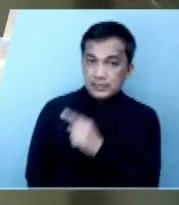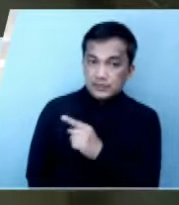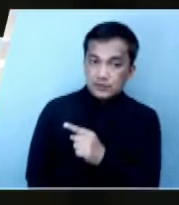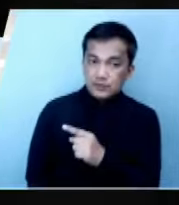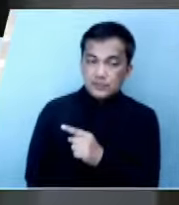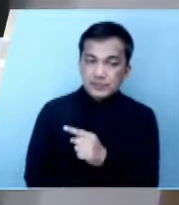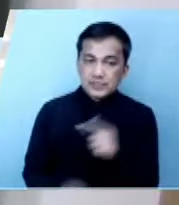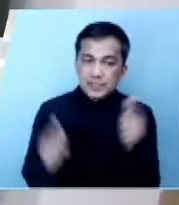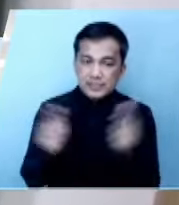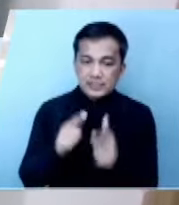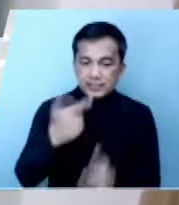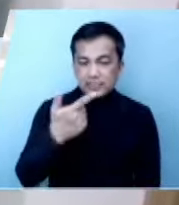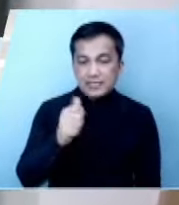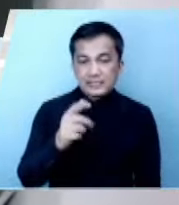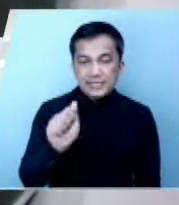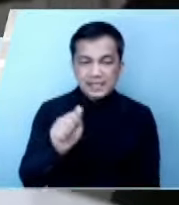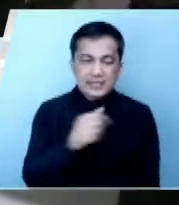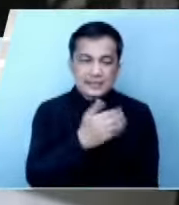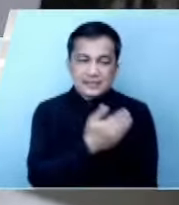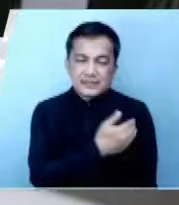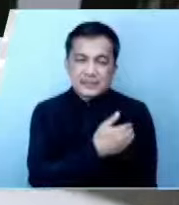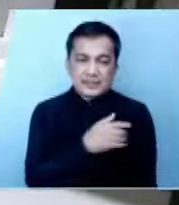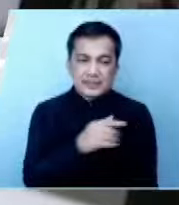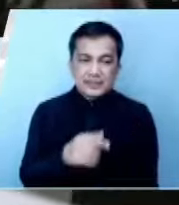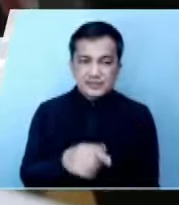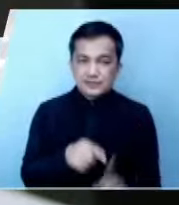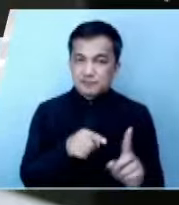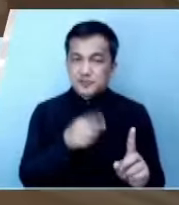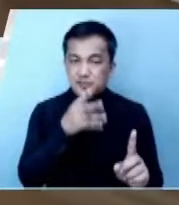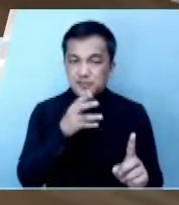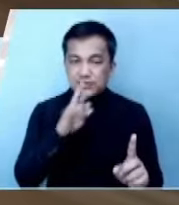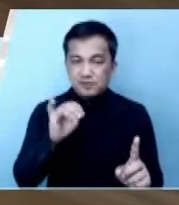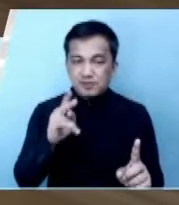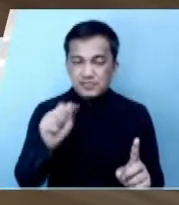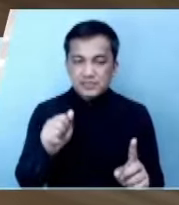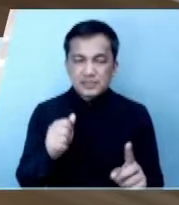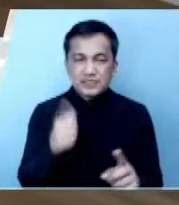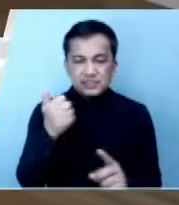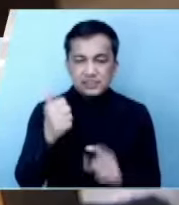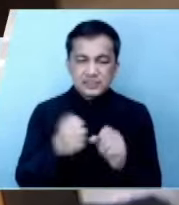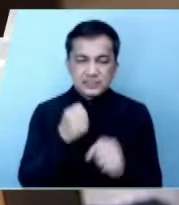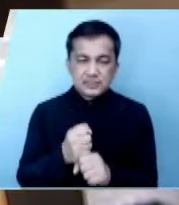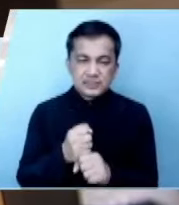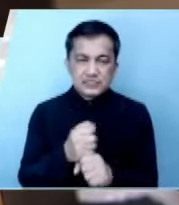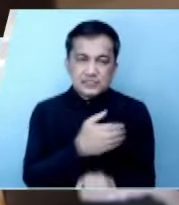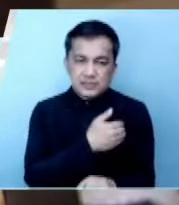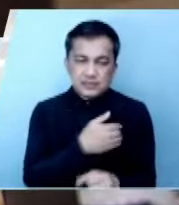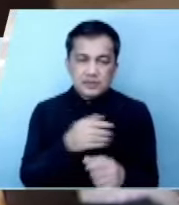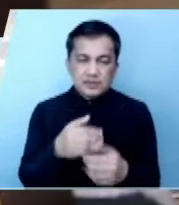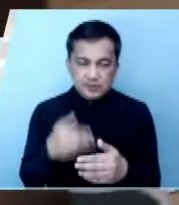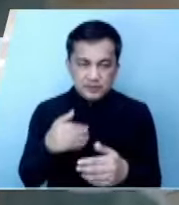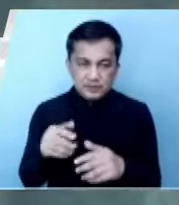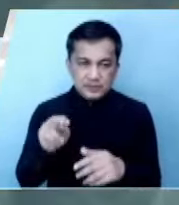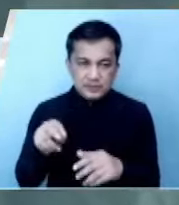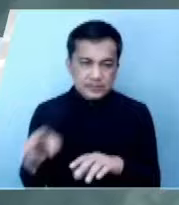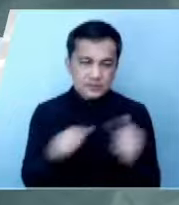Gaza. Si Nanay Revelina, mahigit isang dekada sa Gaza bago nila kinailangang lumikas dahil sa